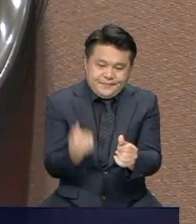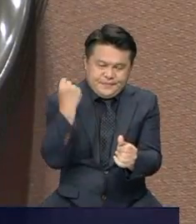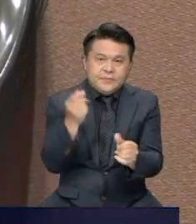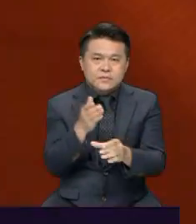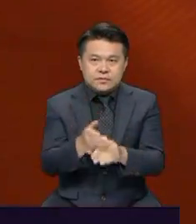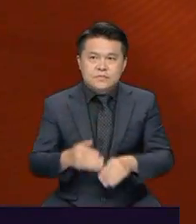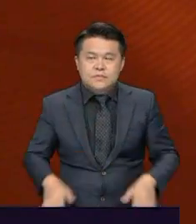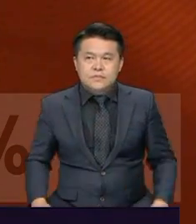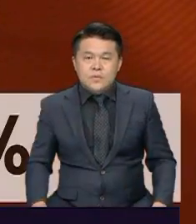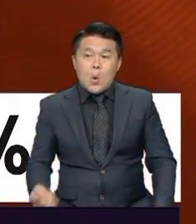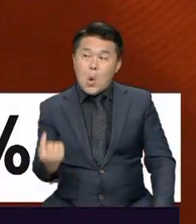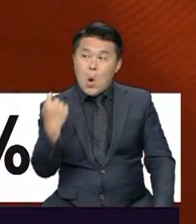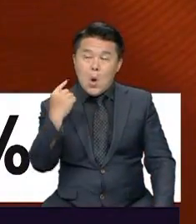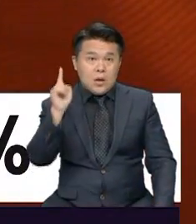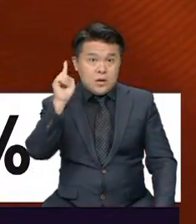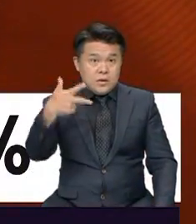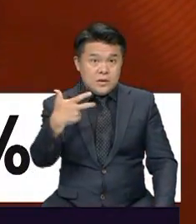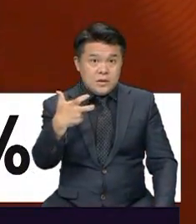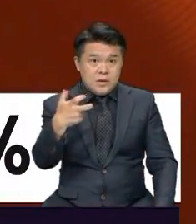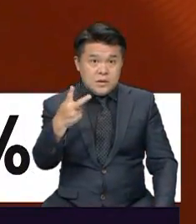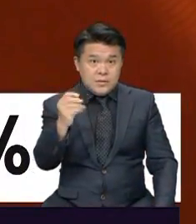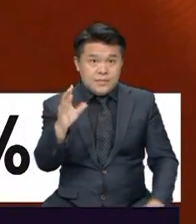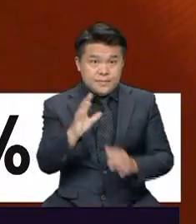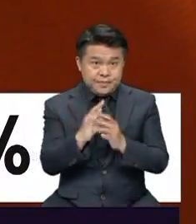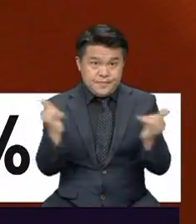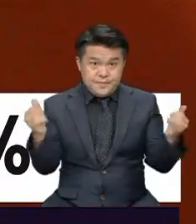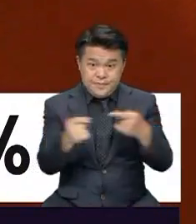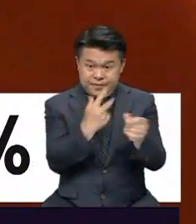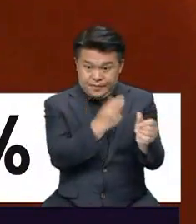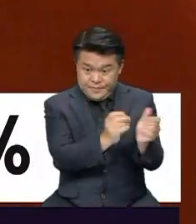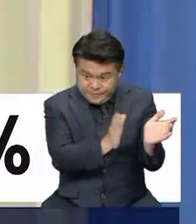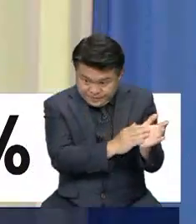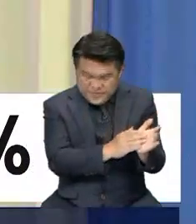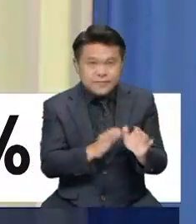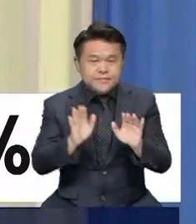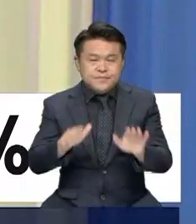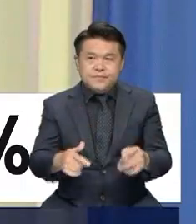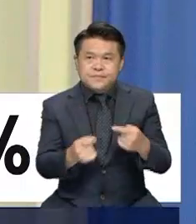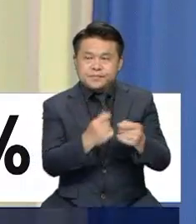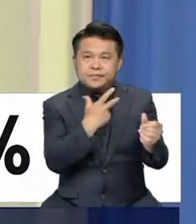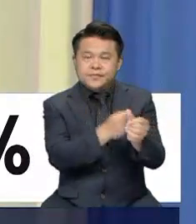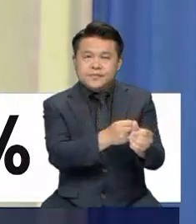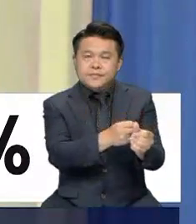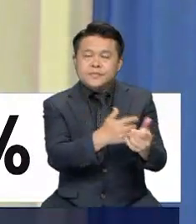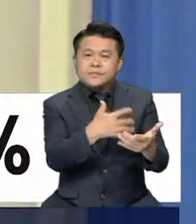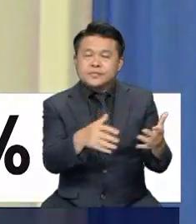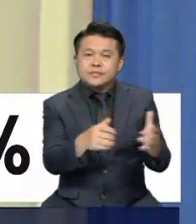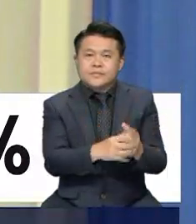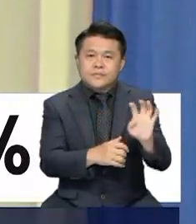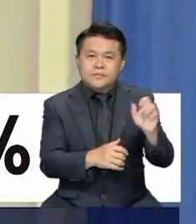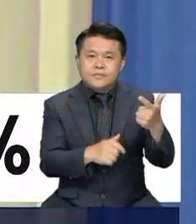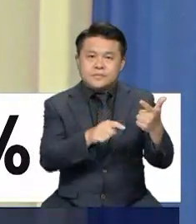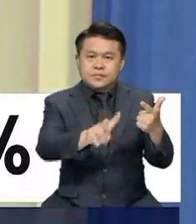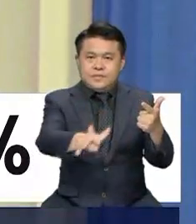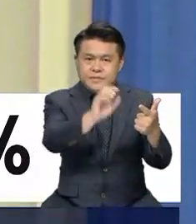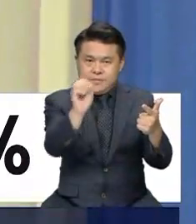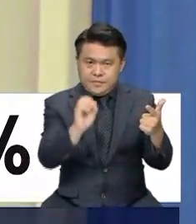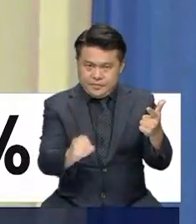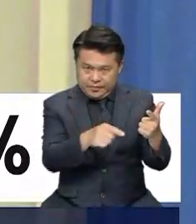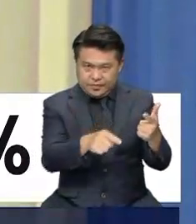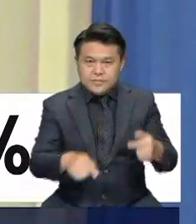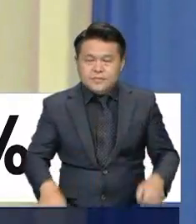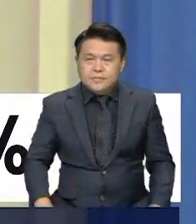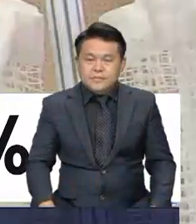붙었습니다. 어제 하루 72만 명 가까이 1차 접종을 받아 1차 접종률은 46.3%까지